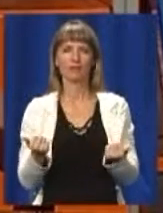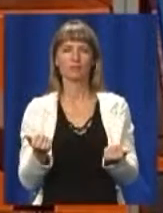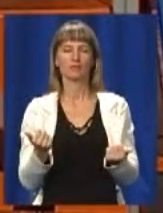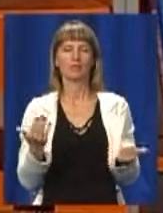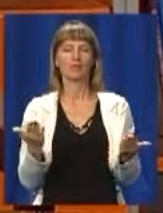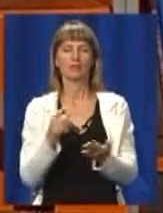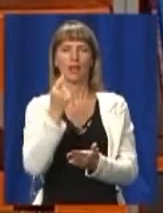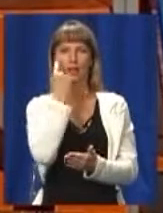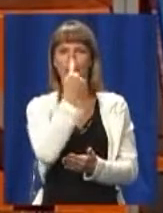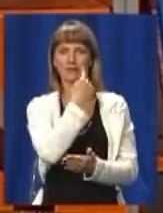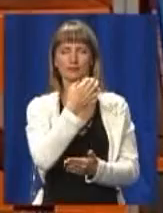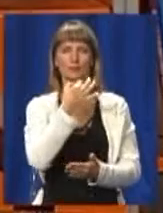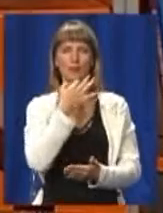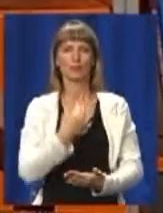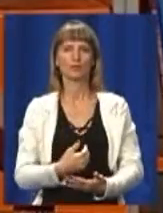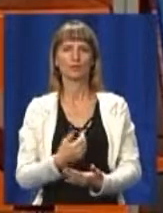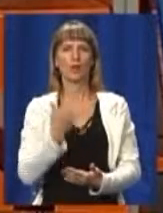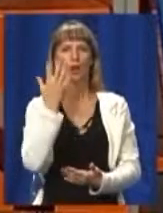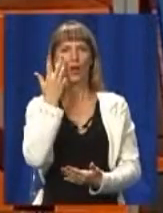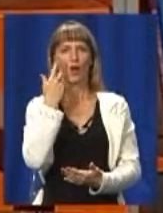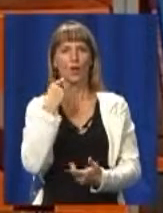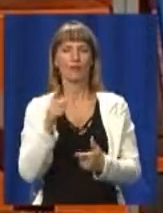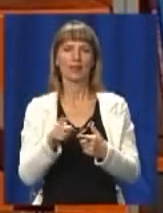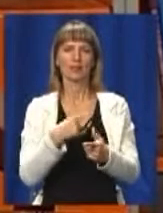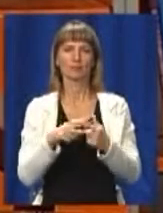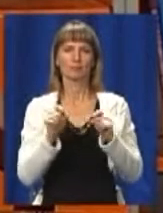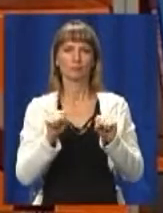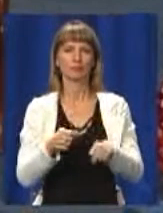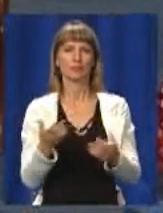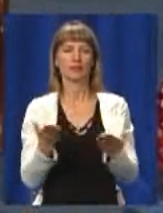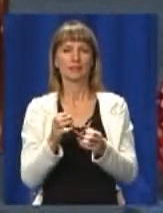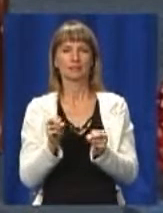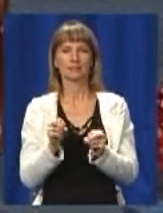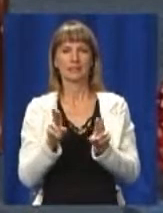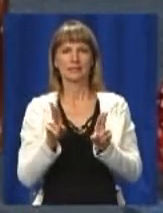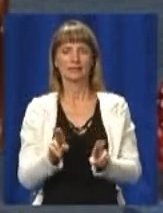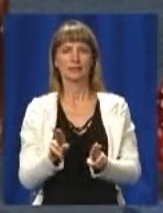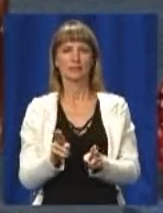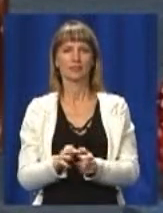Так. Які тобі очі взагалі подобаються? Кольорові чи там, можливо, є якась специфіка?